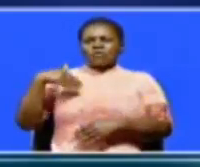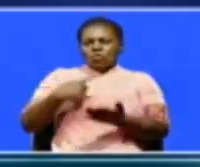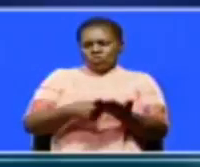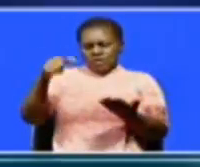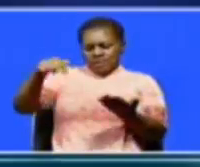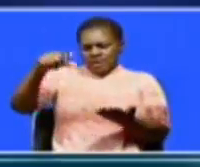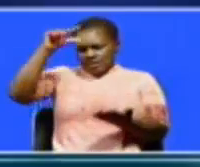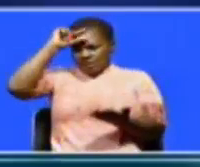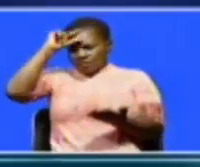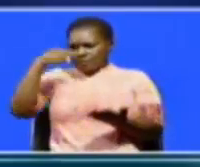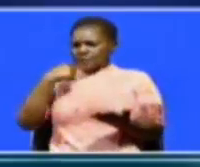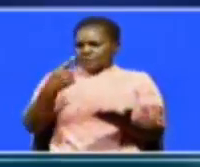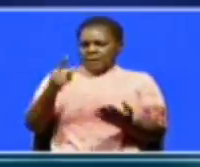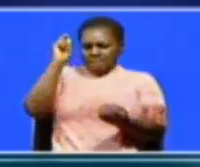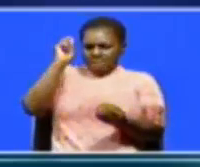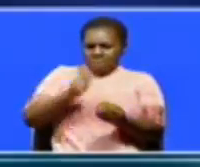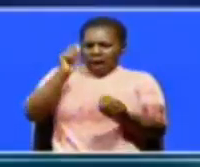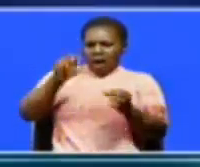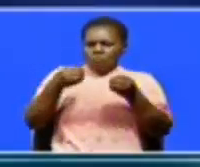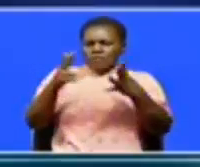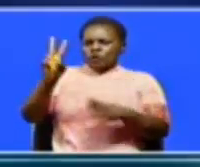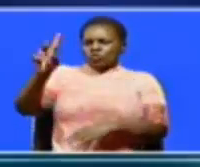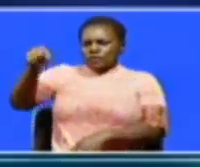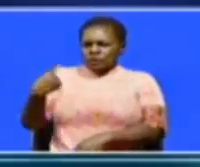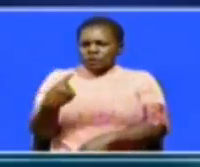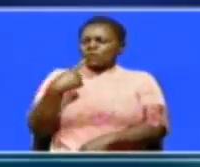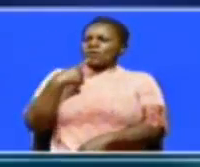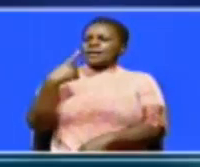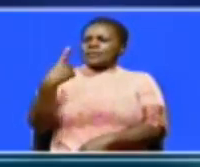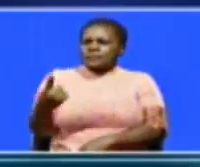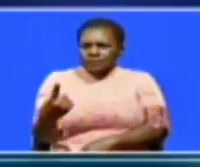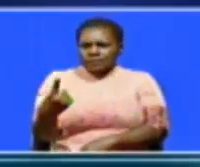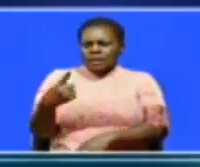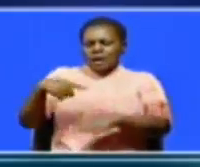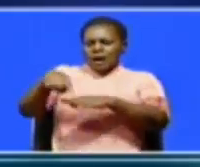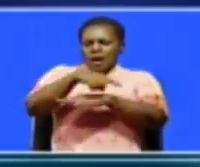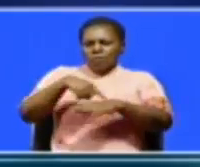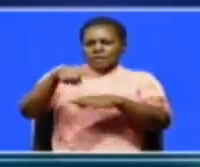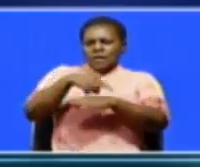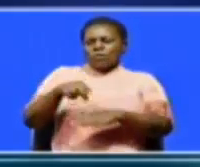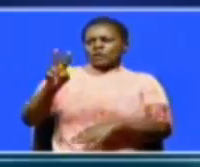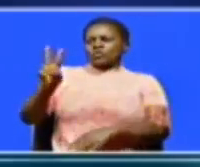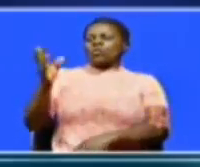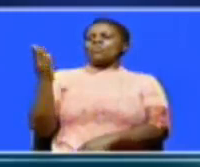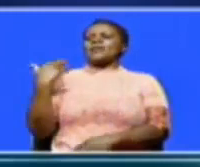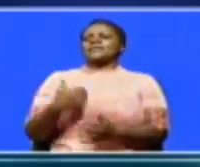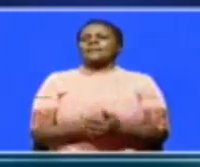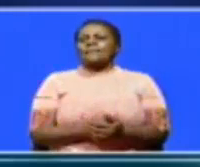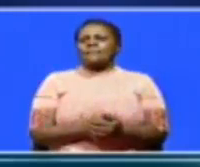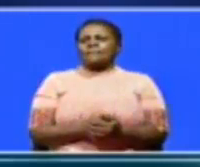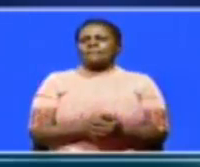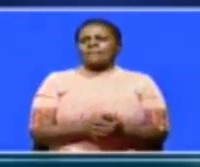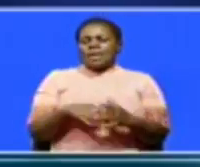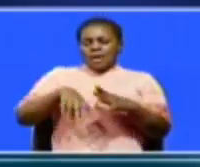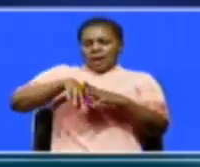hili. Serikali inasema imepima sampuli 2100 saa 24 zilizopita.